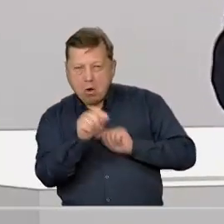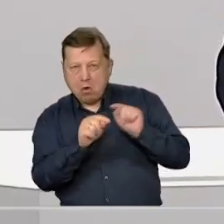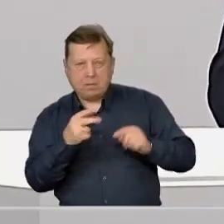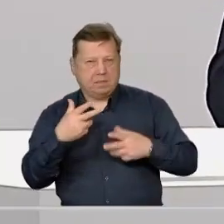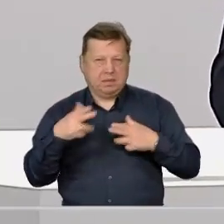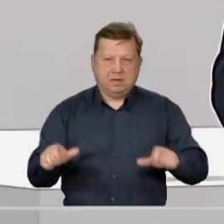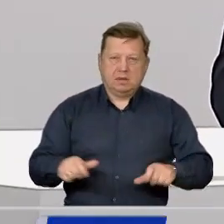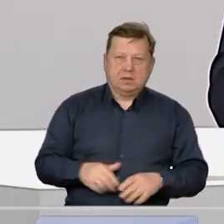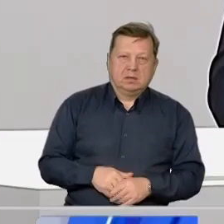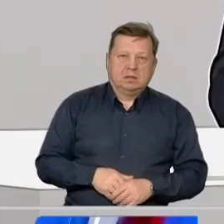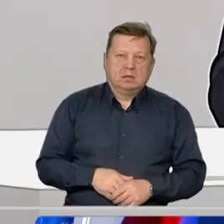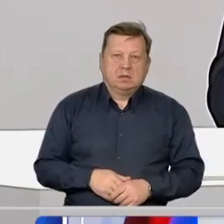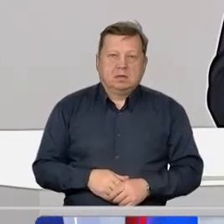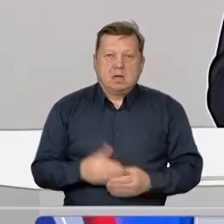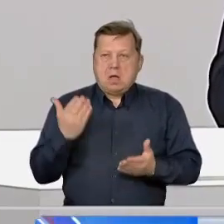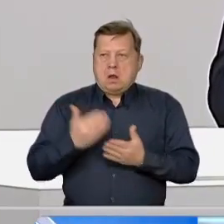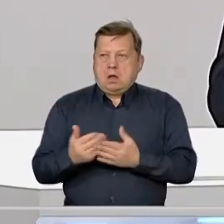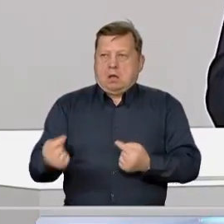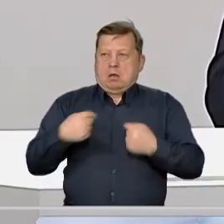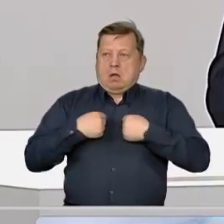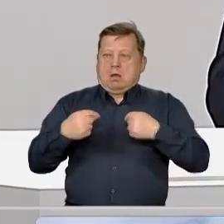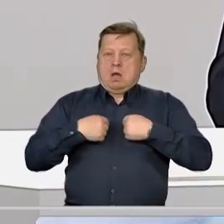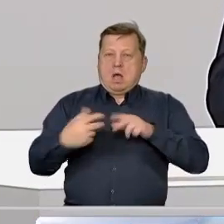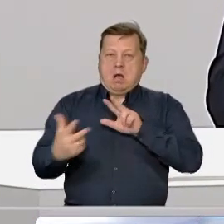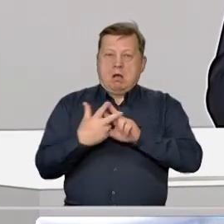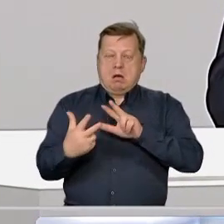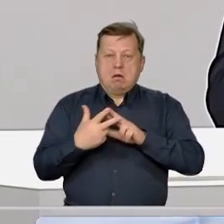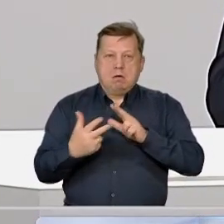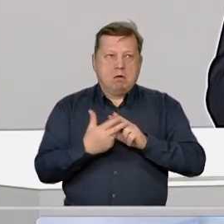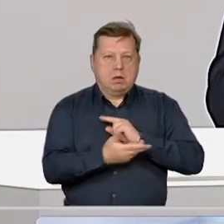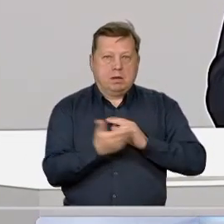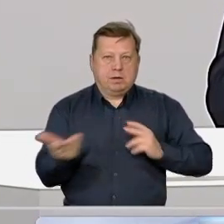Dlaczego poświęca się tyle czasu mi, atakując mnie medialnie,